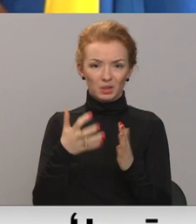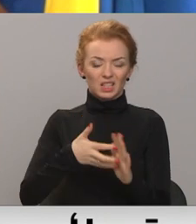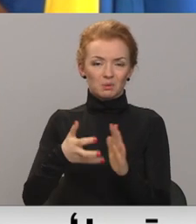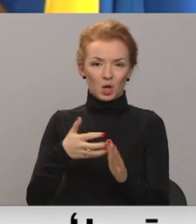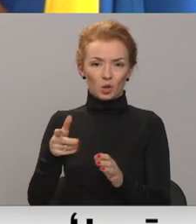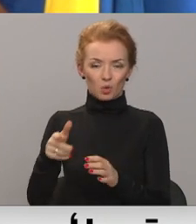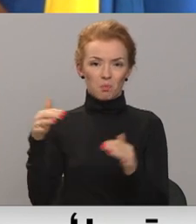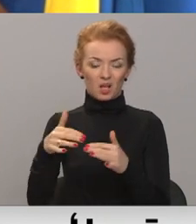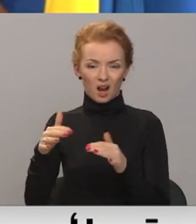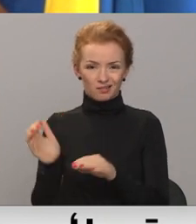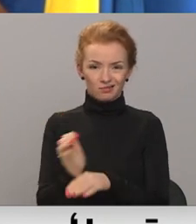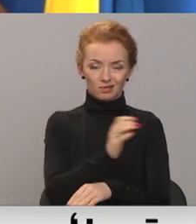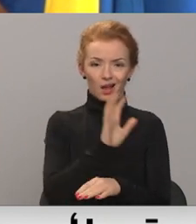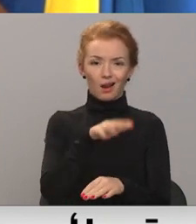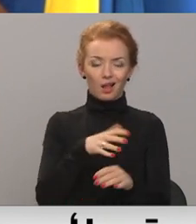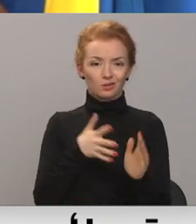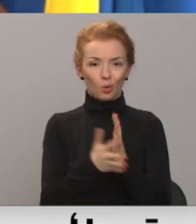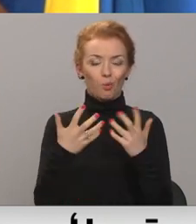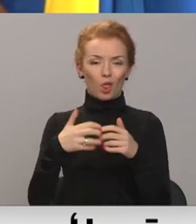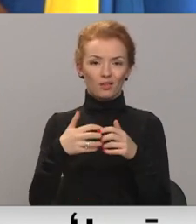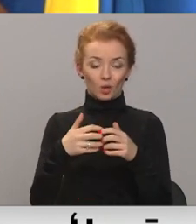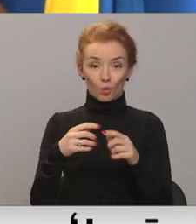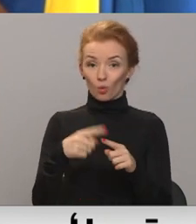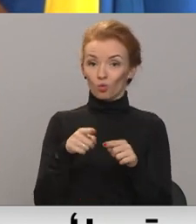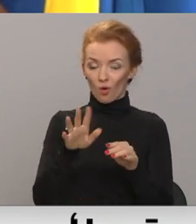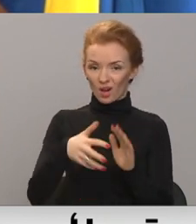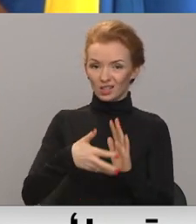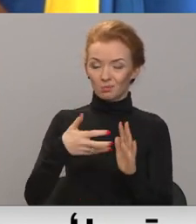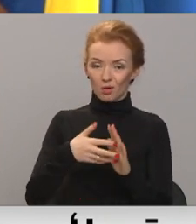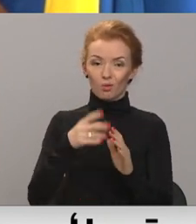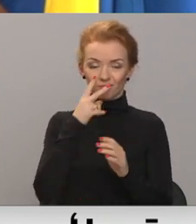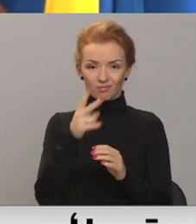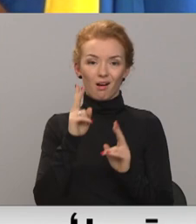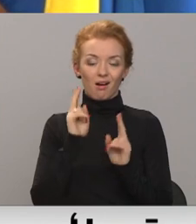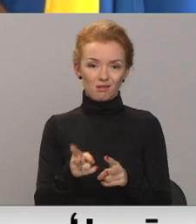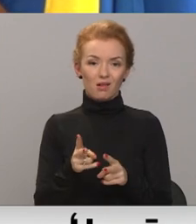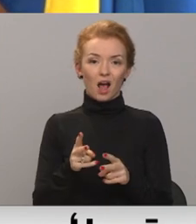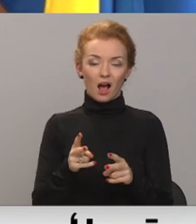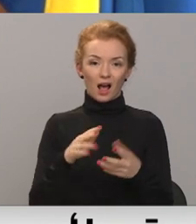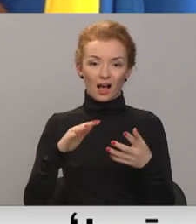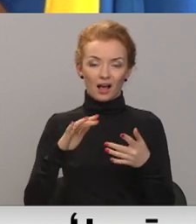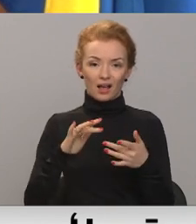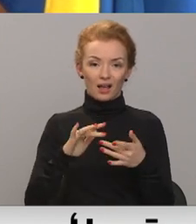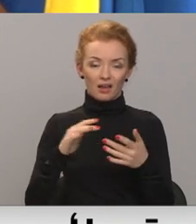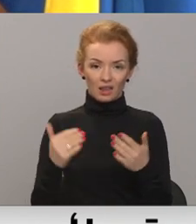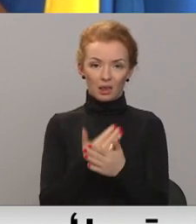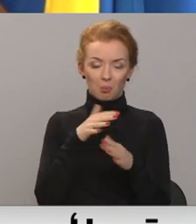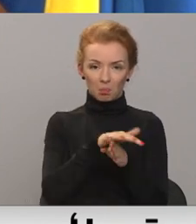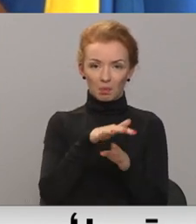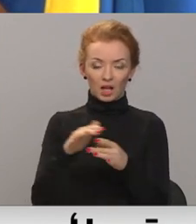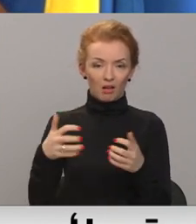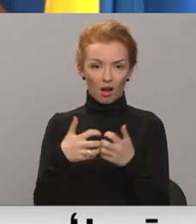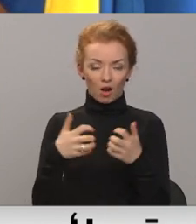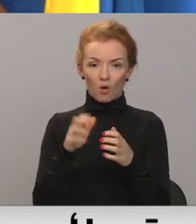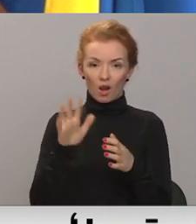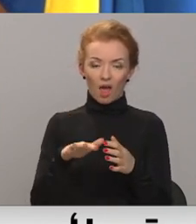un bēgļus politiskiem mērķiem. To var uzskatīt par hibrīdu agresiju, lai destabilizētu Eiropas Savienību un tās